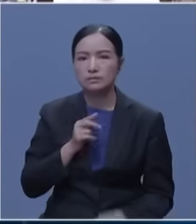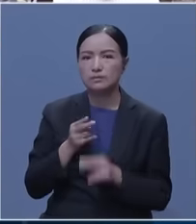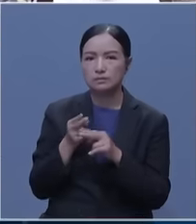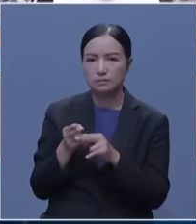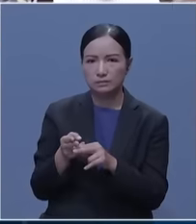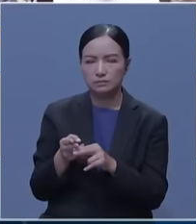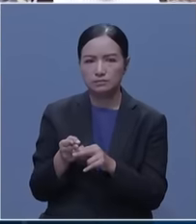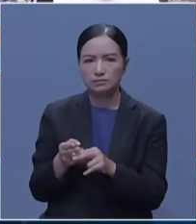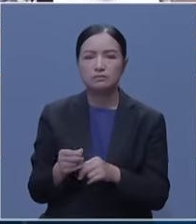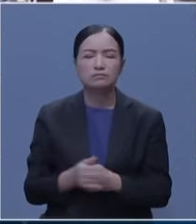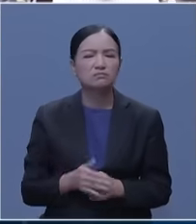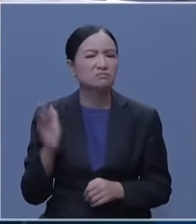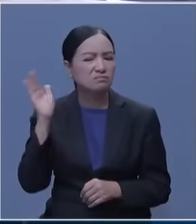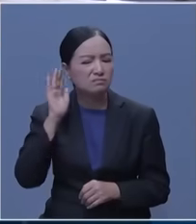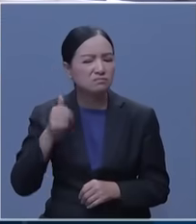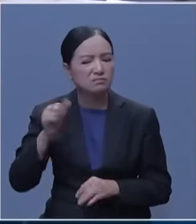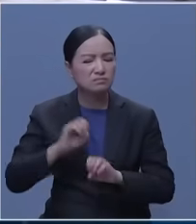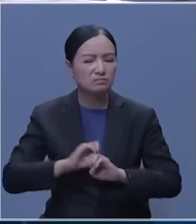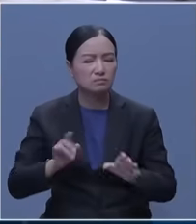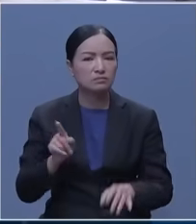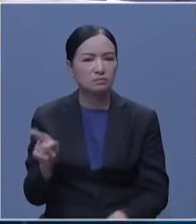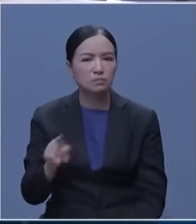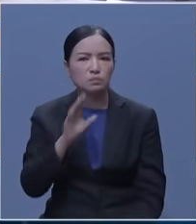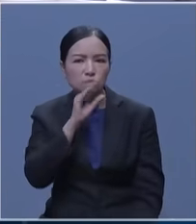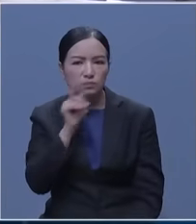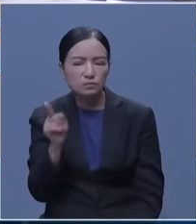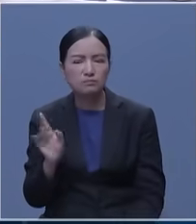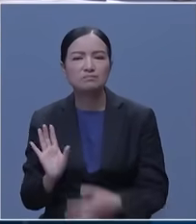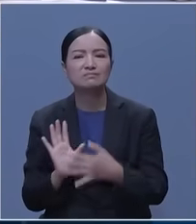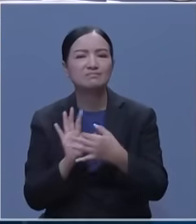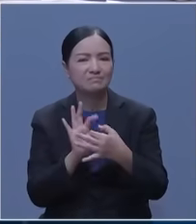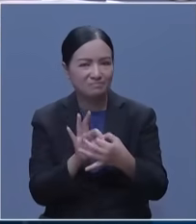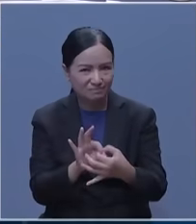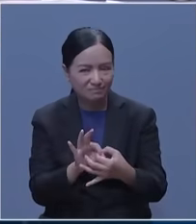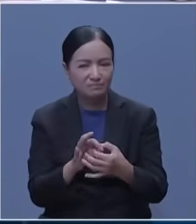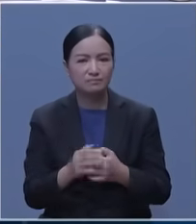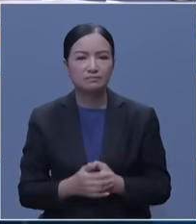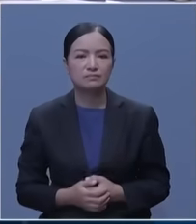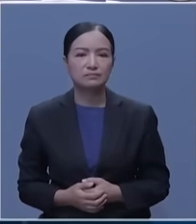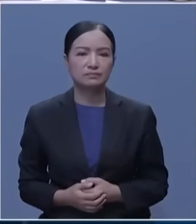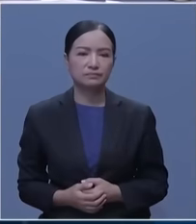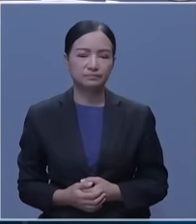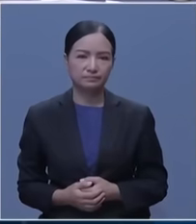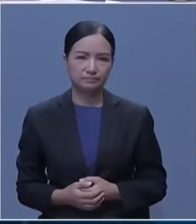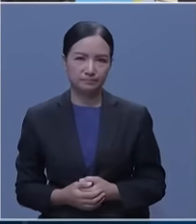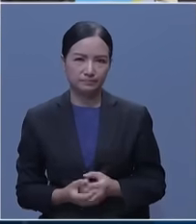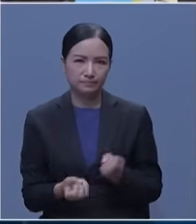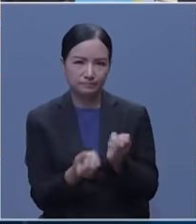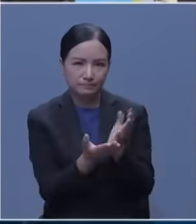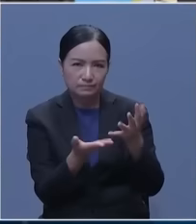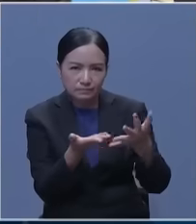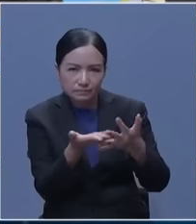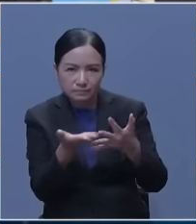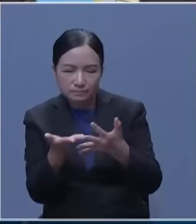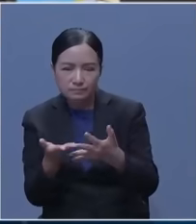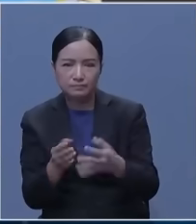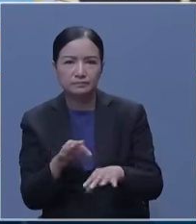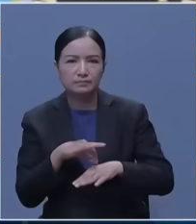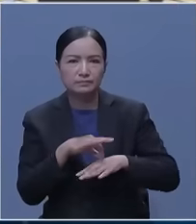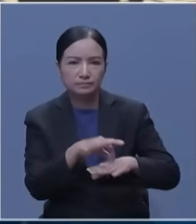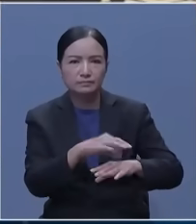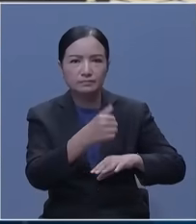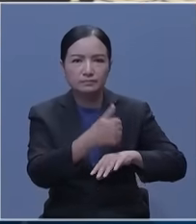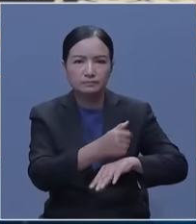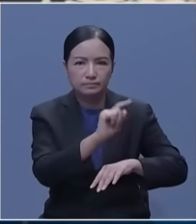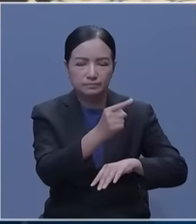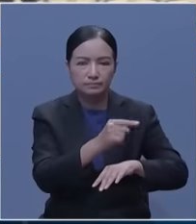มันค่อนข้างฟังได้อย่างชัดเจนว่าท่านอาจจะเข้าไปเกี่ยวข้องนะครับกับในเรื่องของการแทรกแซงในเรื่องของการแต่งตั้งโยกย้ายข้าราช